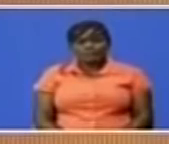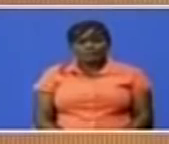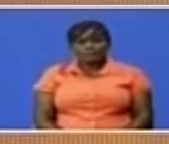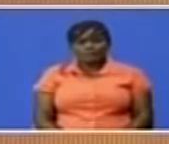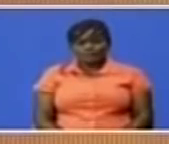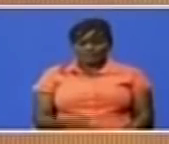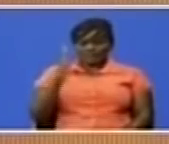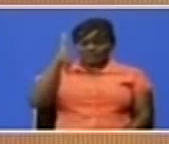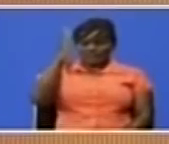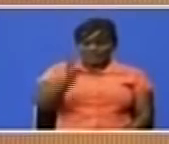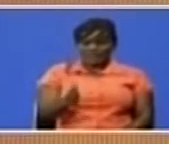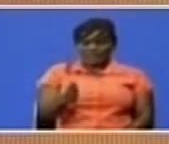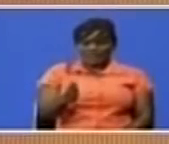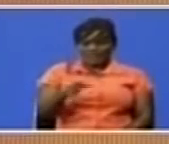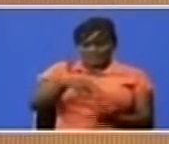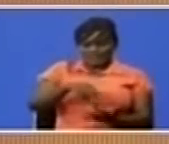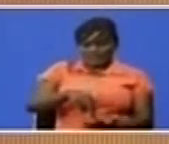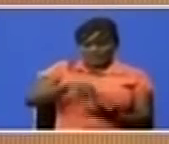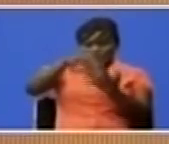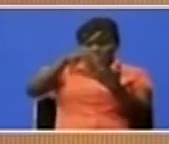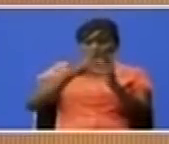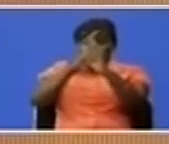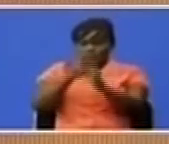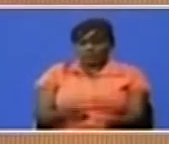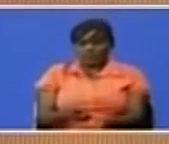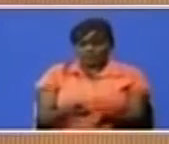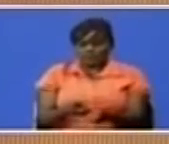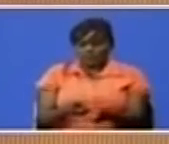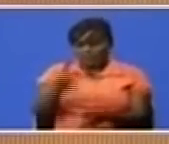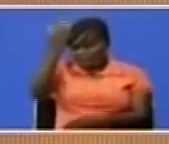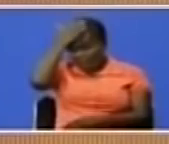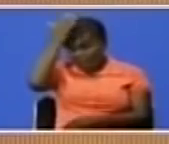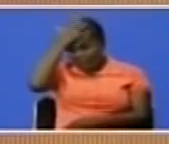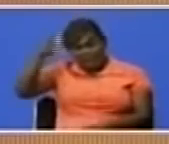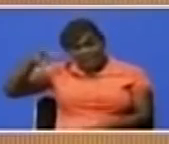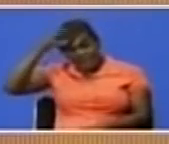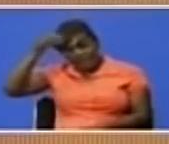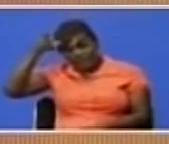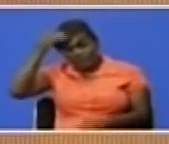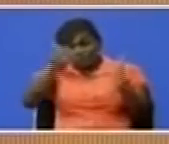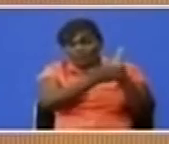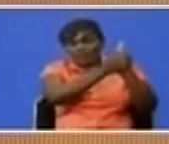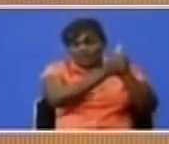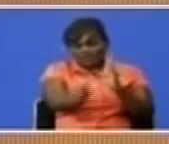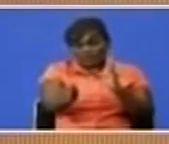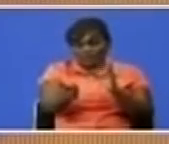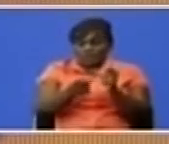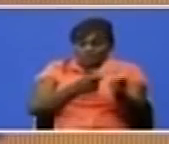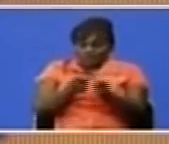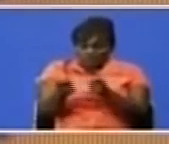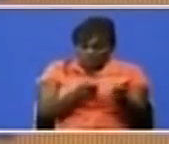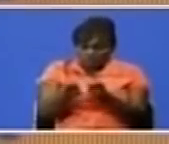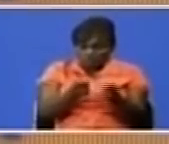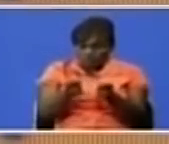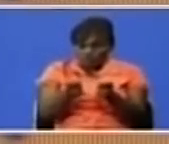Na moja kwa moja tuingie katika makala yetu ya kila siku ya Jumatatu ya elimu na taaluma. Katika juhudi za kukabiliana na ukeketaji na